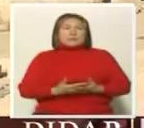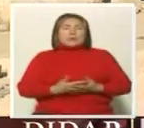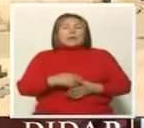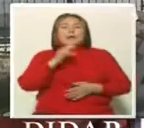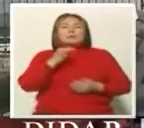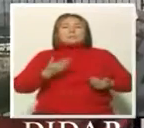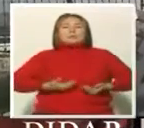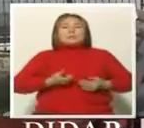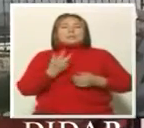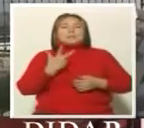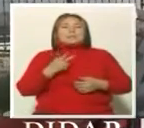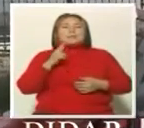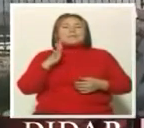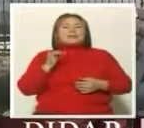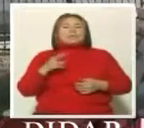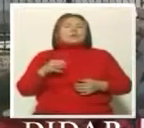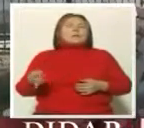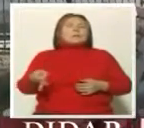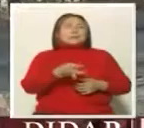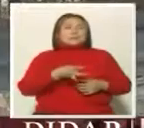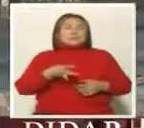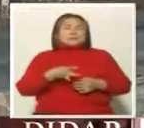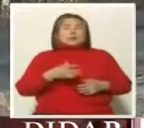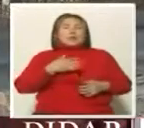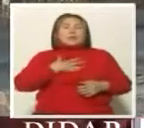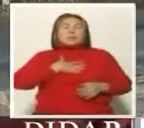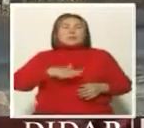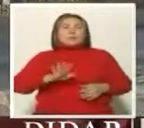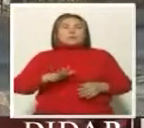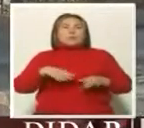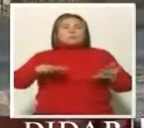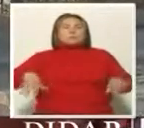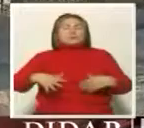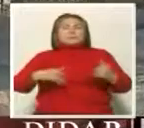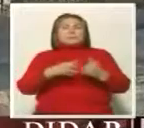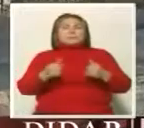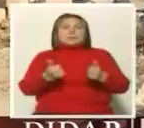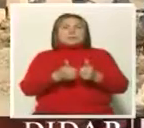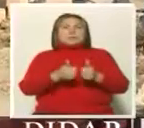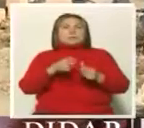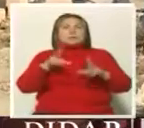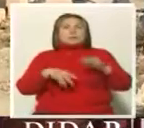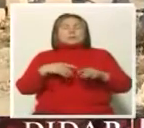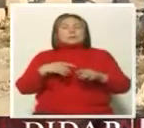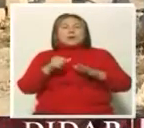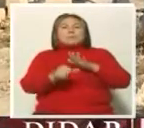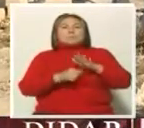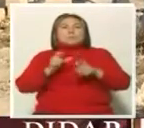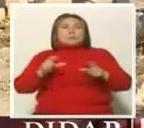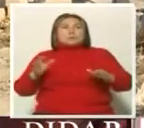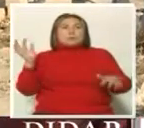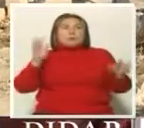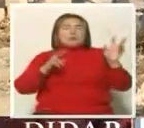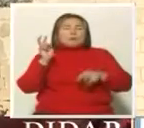проживает 13-м кварталева на Ленинского района они довольно тем что пустая Земля возле его дома стала приютом для бездомных жители